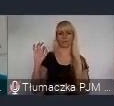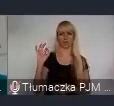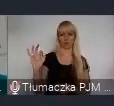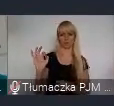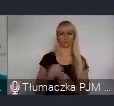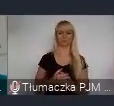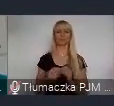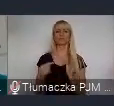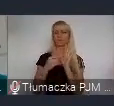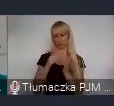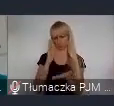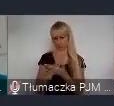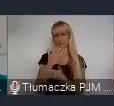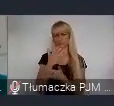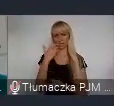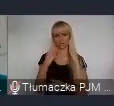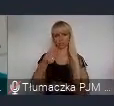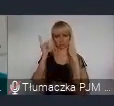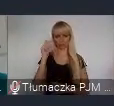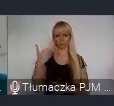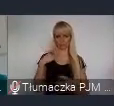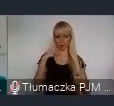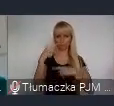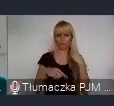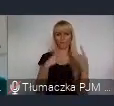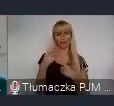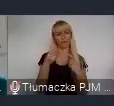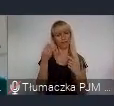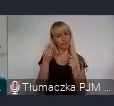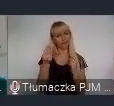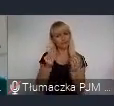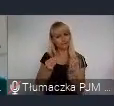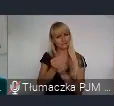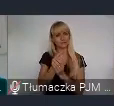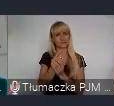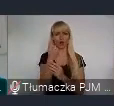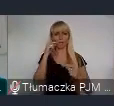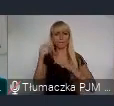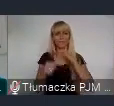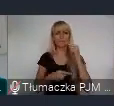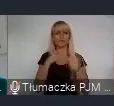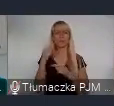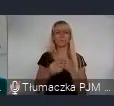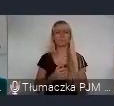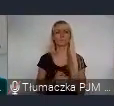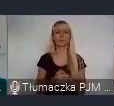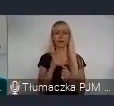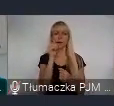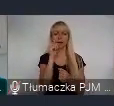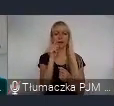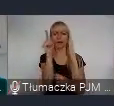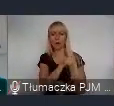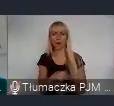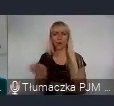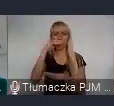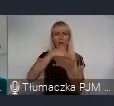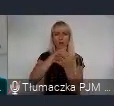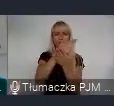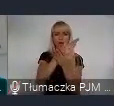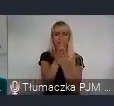mowa. Tak dla przypomnienia, to jest tylko slajd pokazujący proporcje. Nas oczywiście tutaj interesuje dwa komponenty,